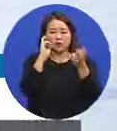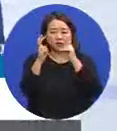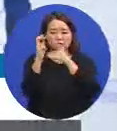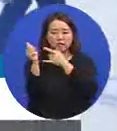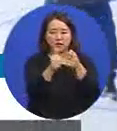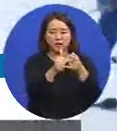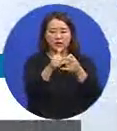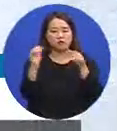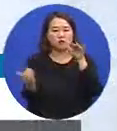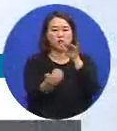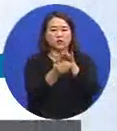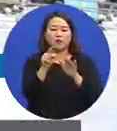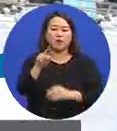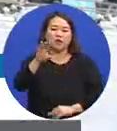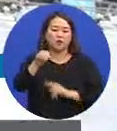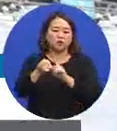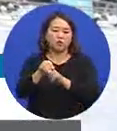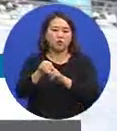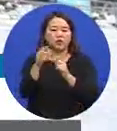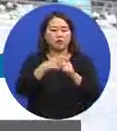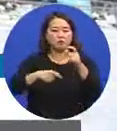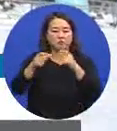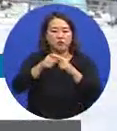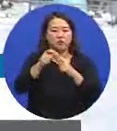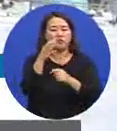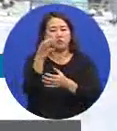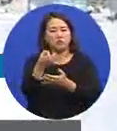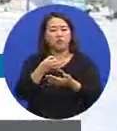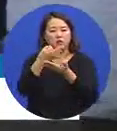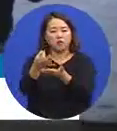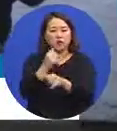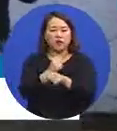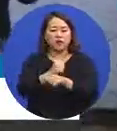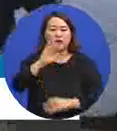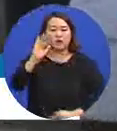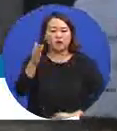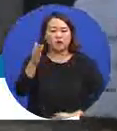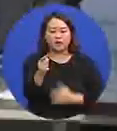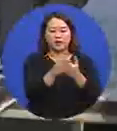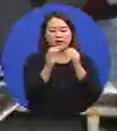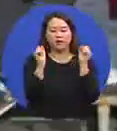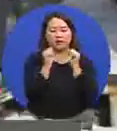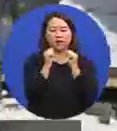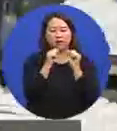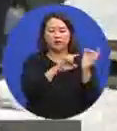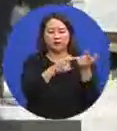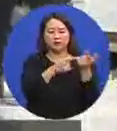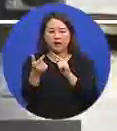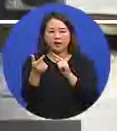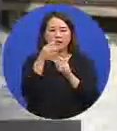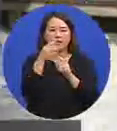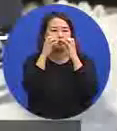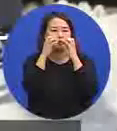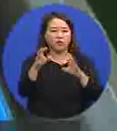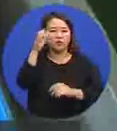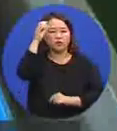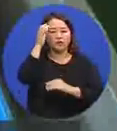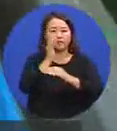통해 겨울 축제와 스키 등으로 활력이 넘치는 무주를 널리 알릴 수 있을 것으로 기대하고 있습니다.